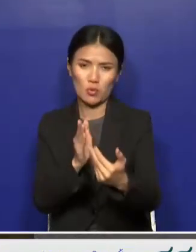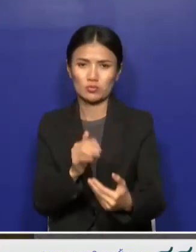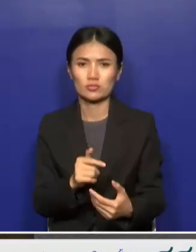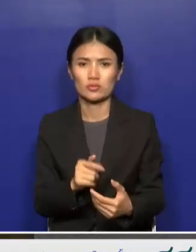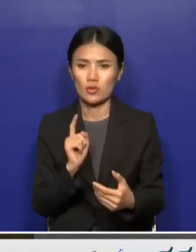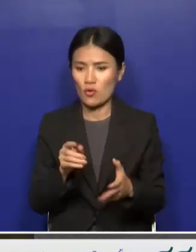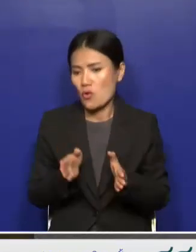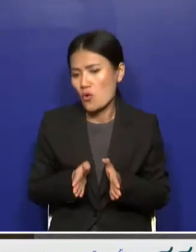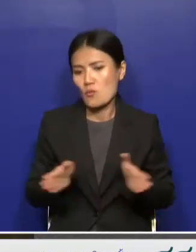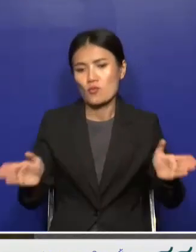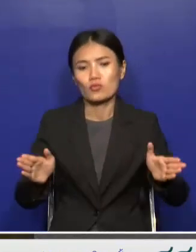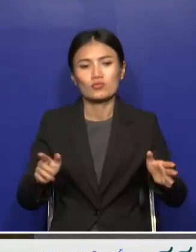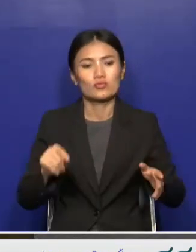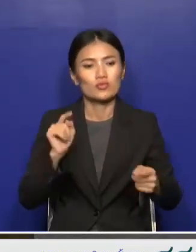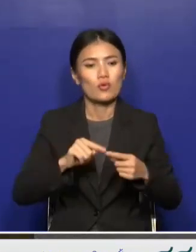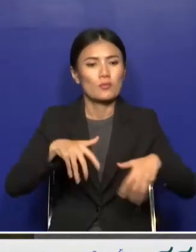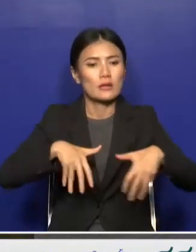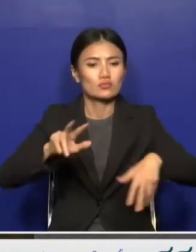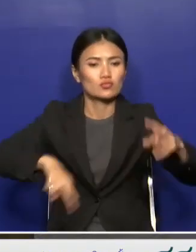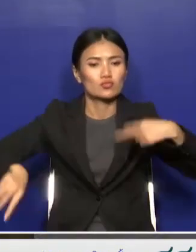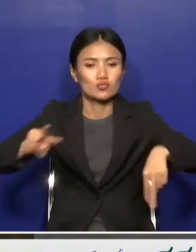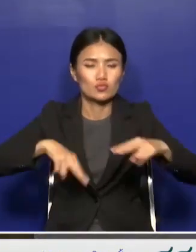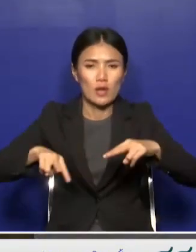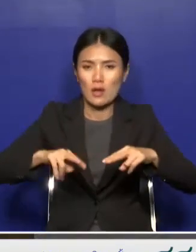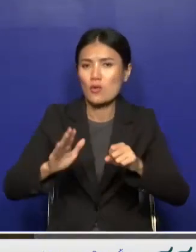อบคลุมดูแลประชาชนทุกหมู่เหล่านะครับ